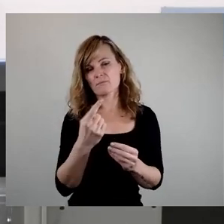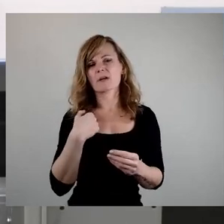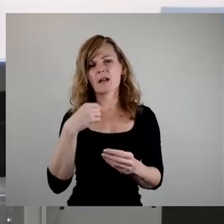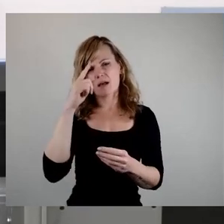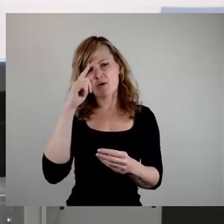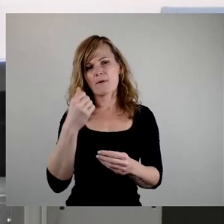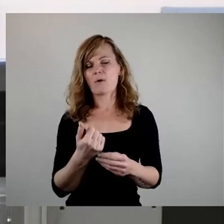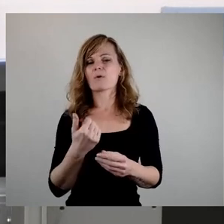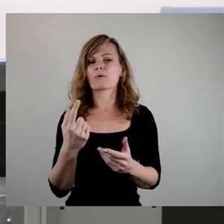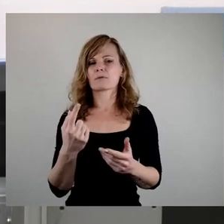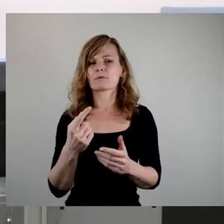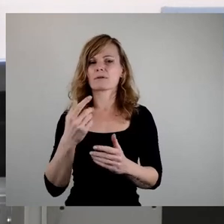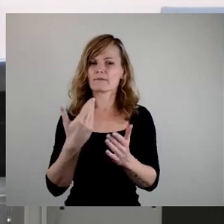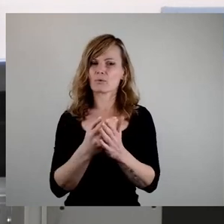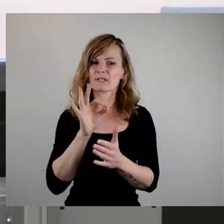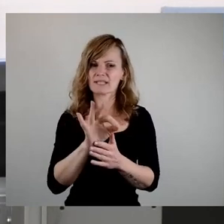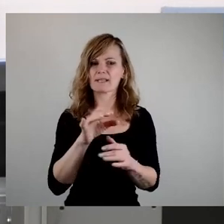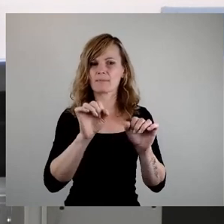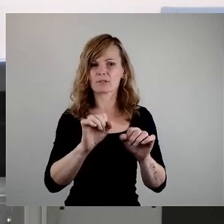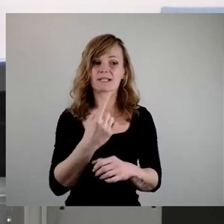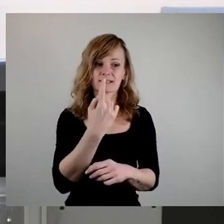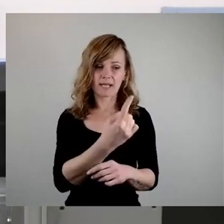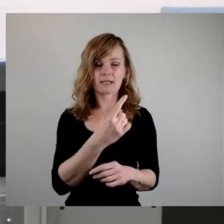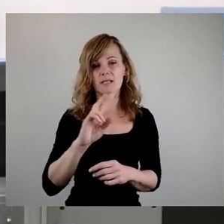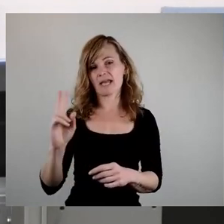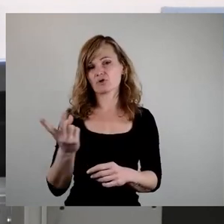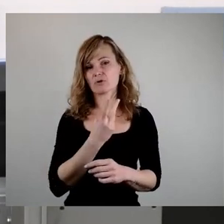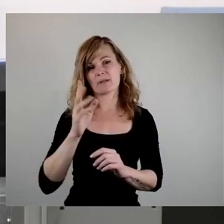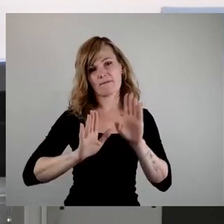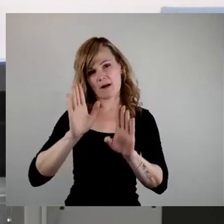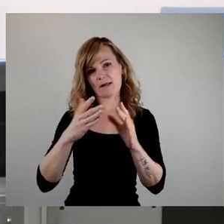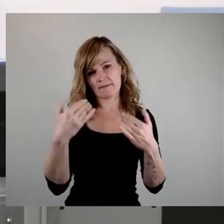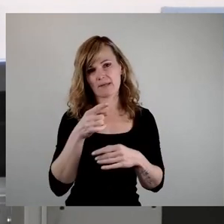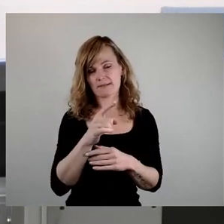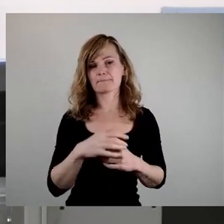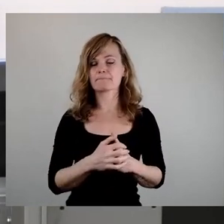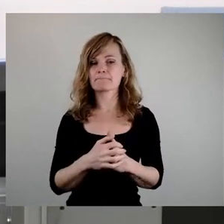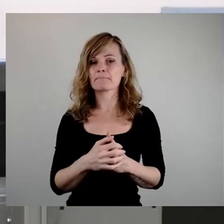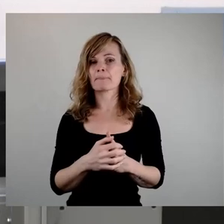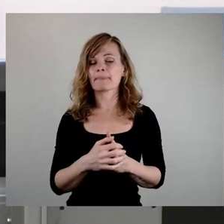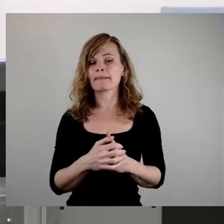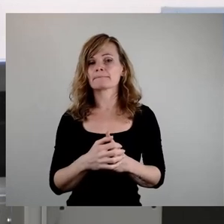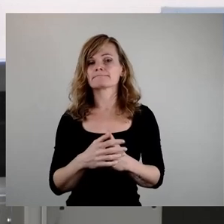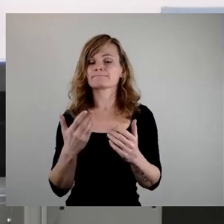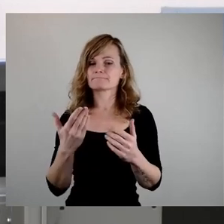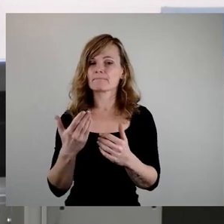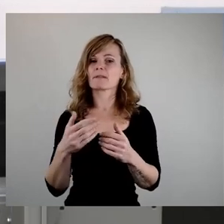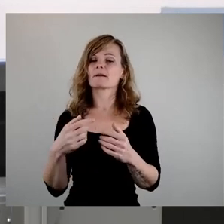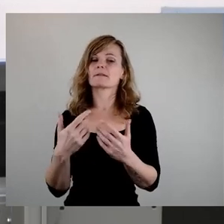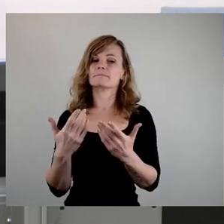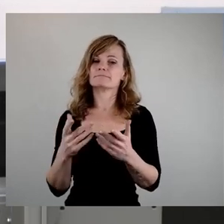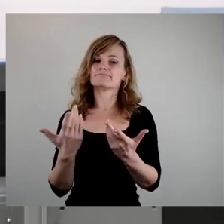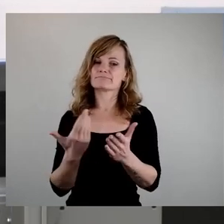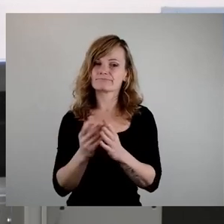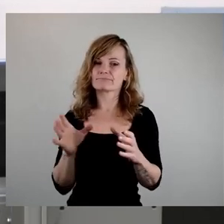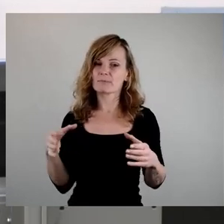Votum dann für diese Variante 1. Ansonsten wünschen wir uns natürlich dann, dass wirklich aus diesem runden Tisch auch gute Vorschläge kommen